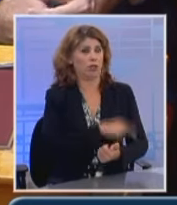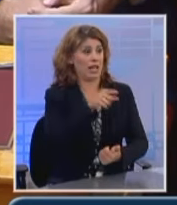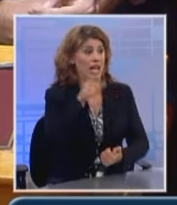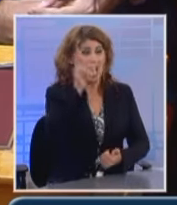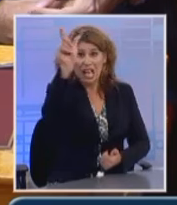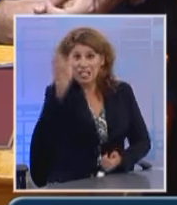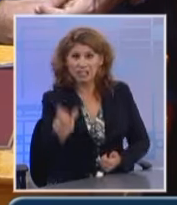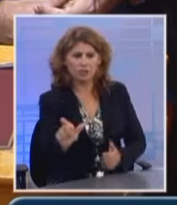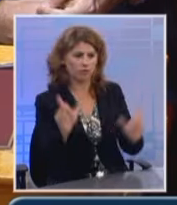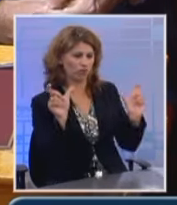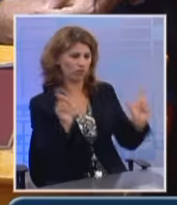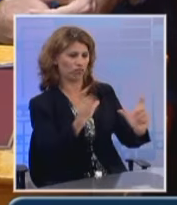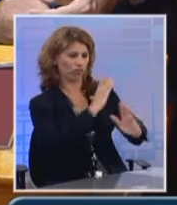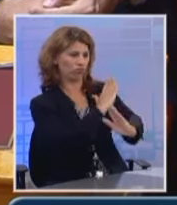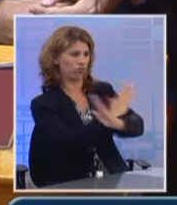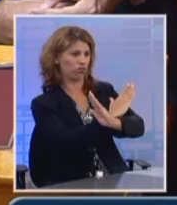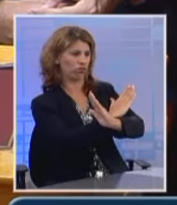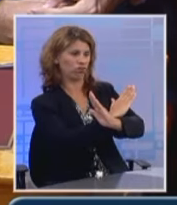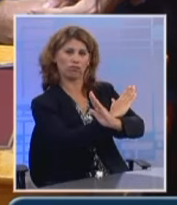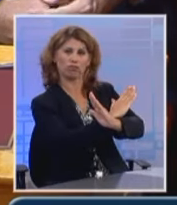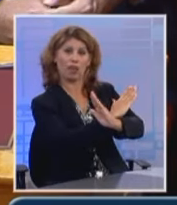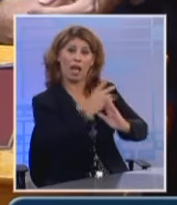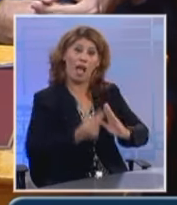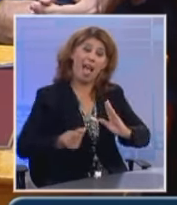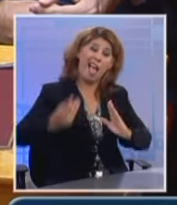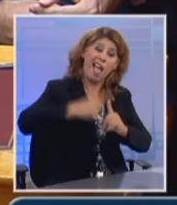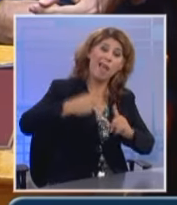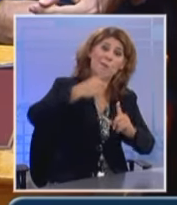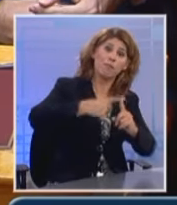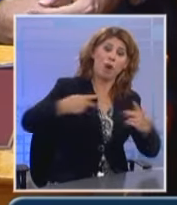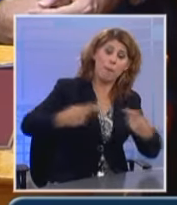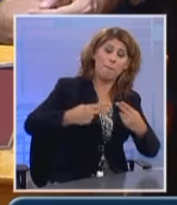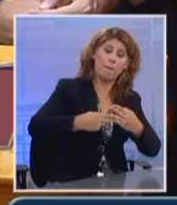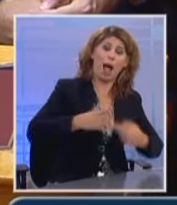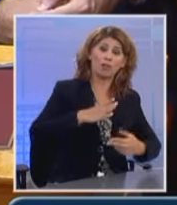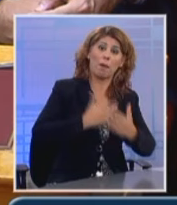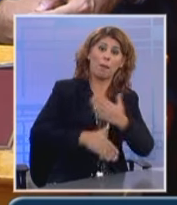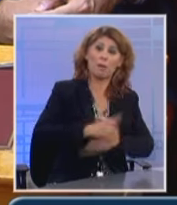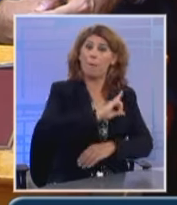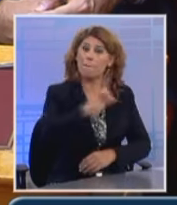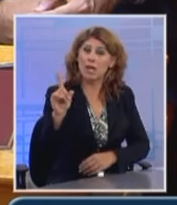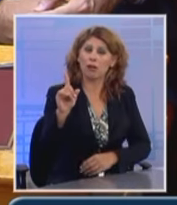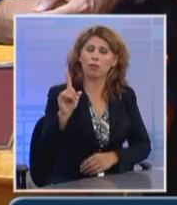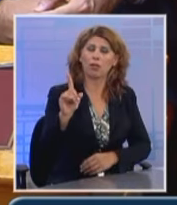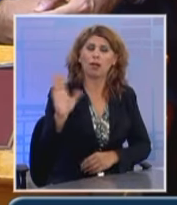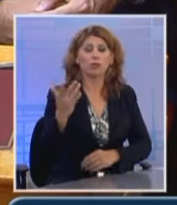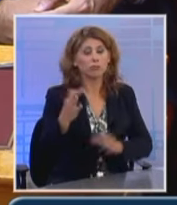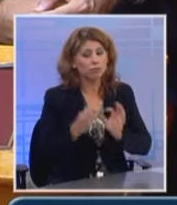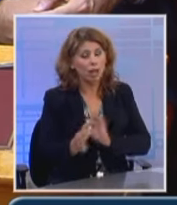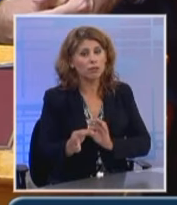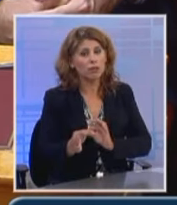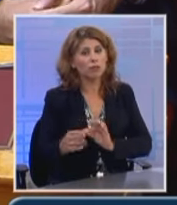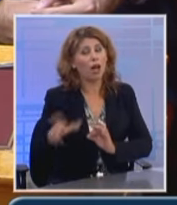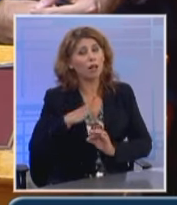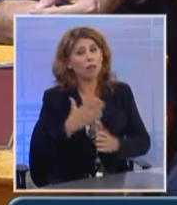φραγμός σε περαιτέρω περικοπές και μέτρα που θα κάνουν τον